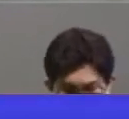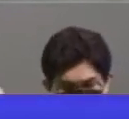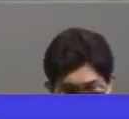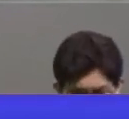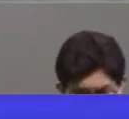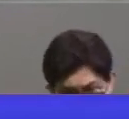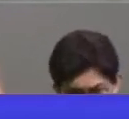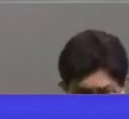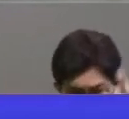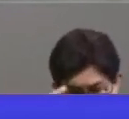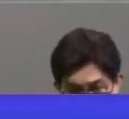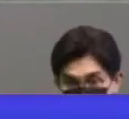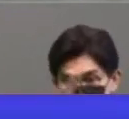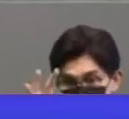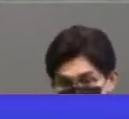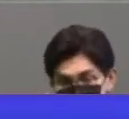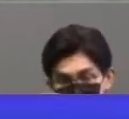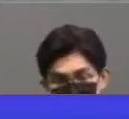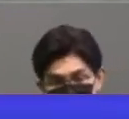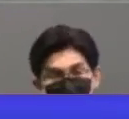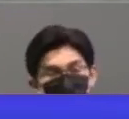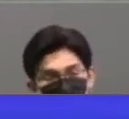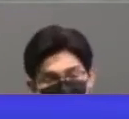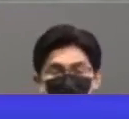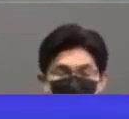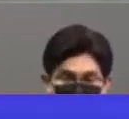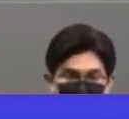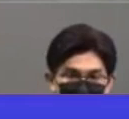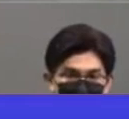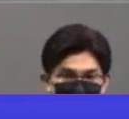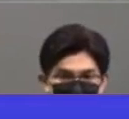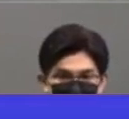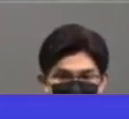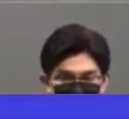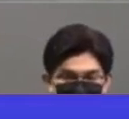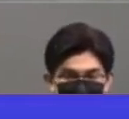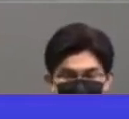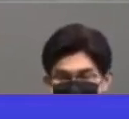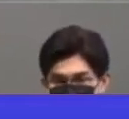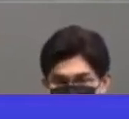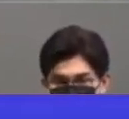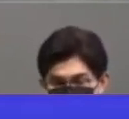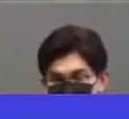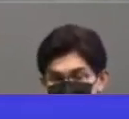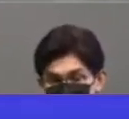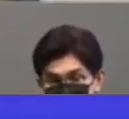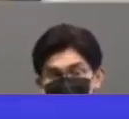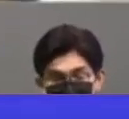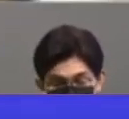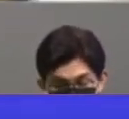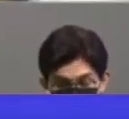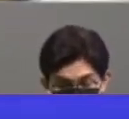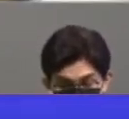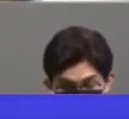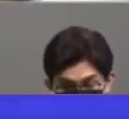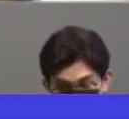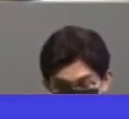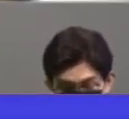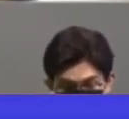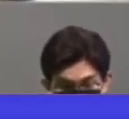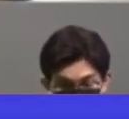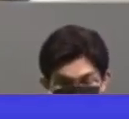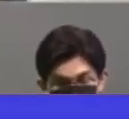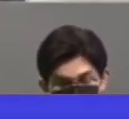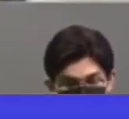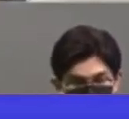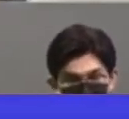าและมีเนื้อหาครอบคลุมหลักการที่สำคัญไม่ว่าจะเป็นสิทธิในการที่จะไม่ถูกทรมานเป็นสิทธิมนุษยชนที่ไม่อาจระงับชั่วคราวได้